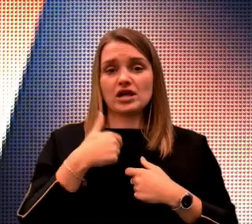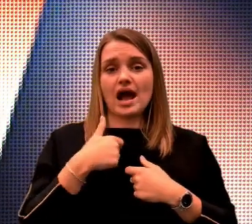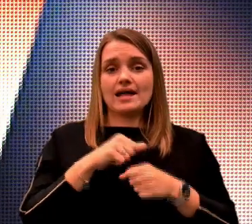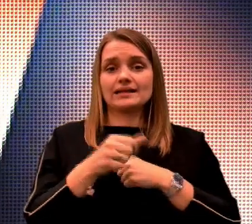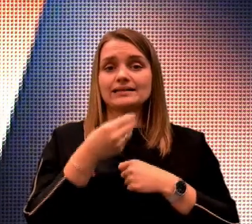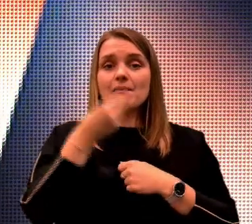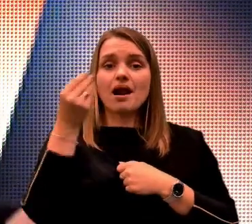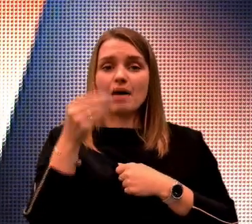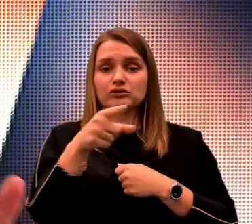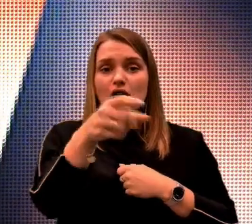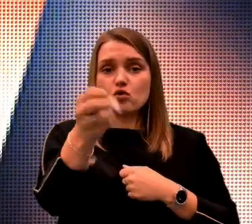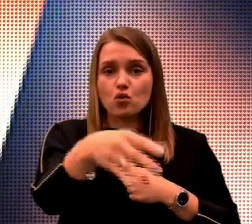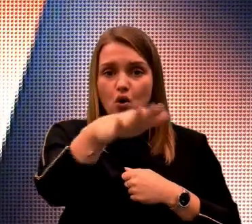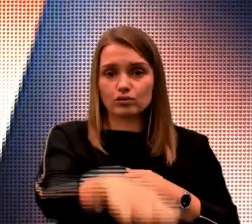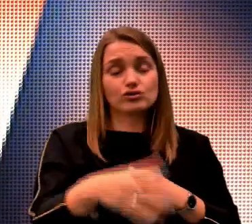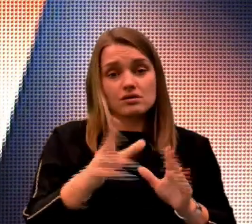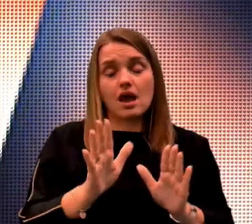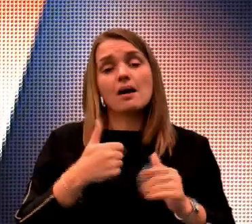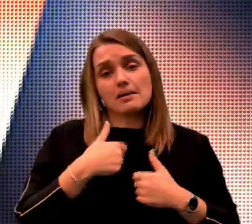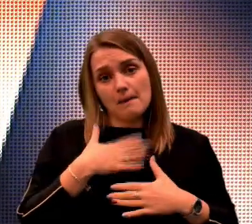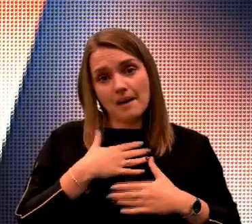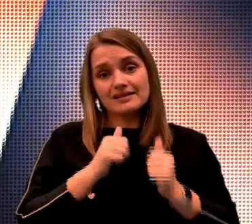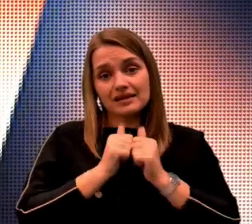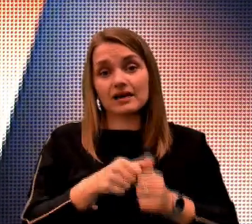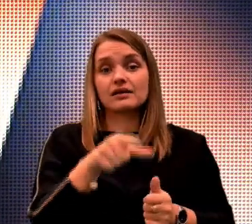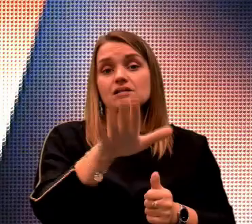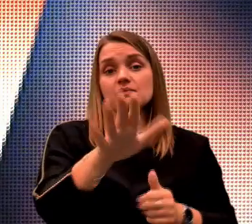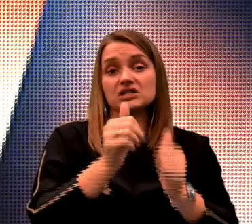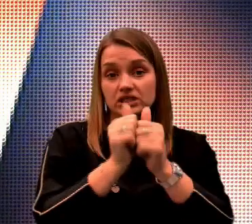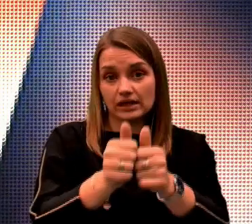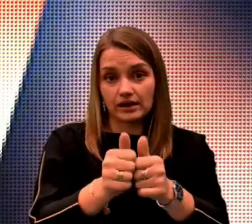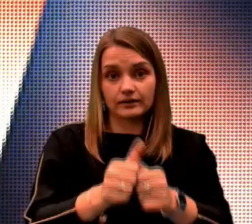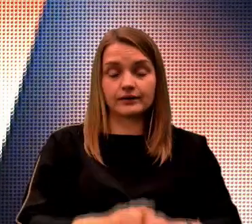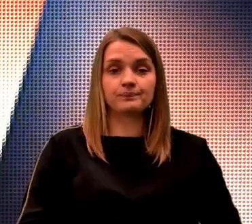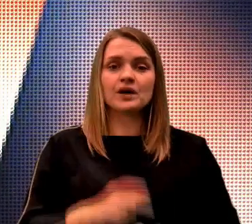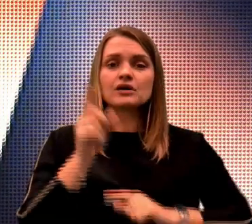Ja po prostu mam takie zadanie, wy macie takie zadania. Czasami bywa tak, że